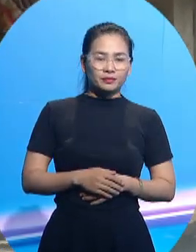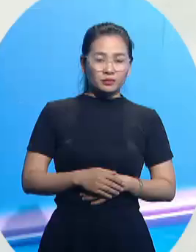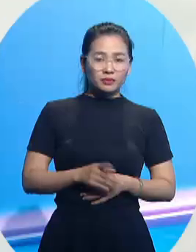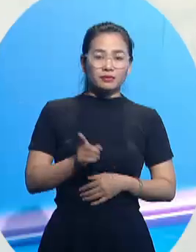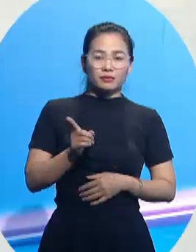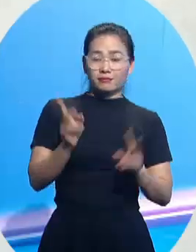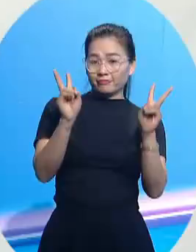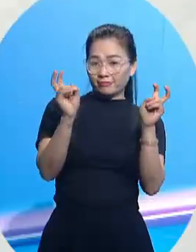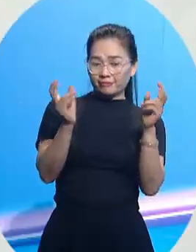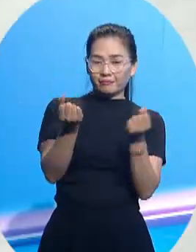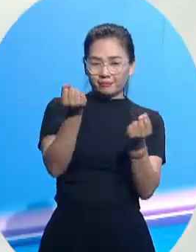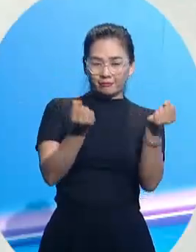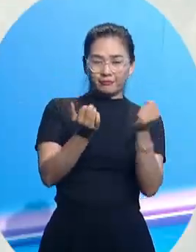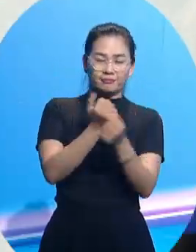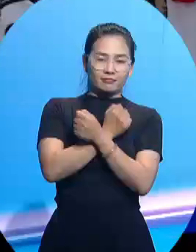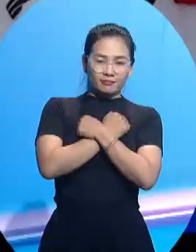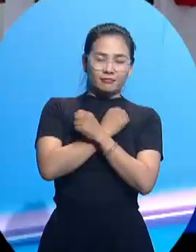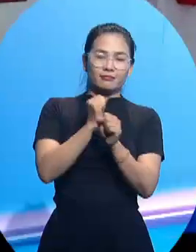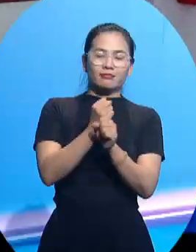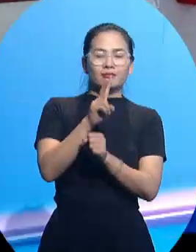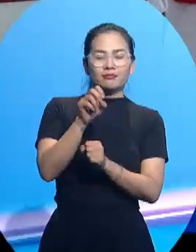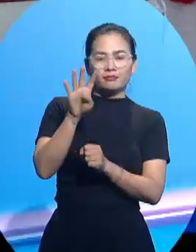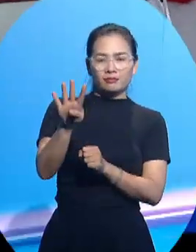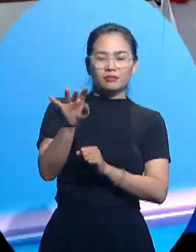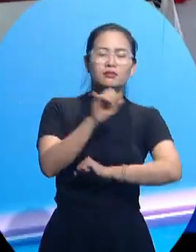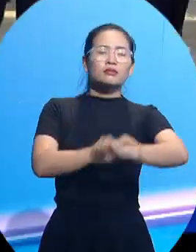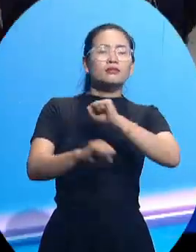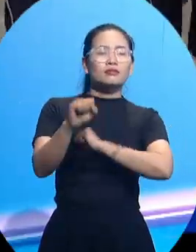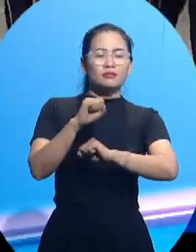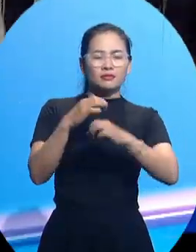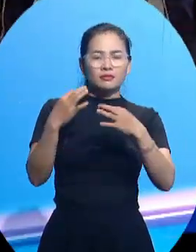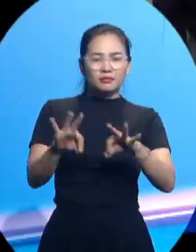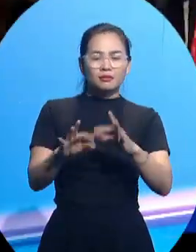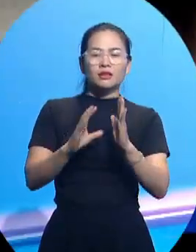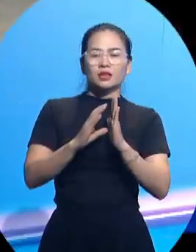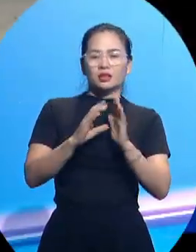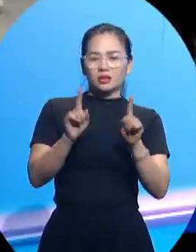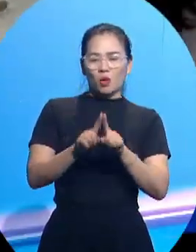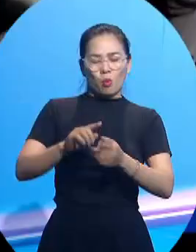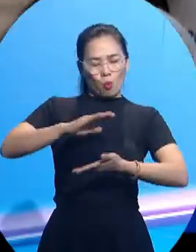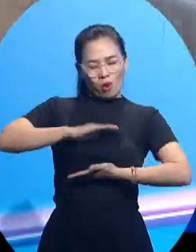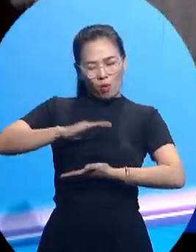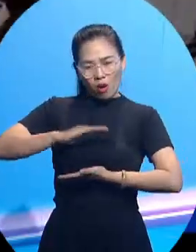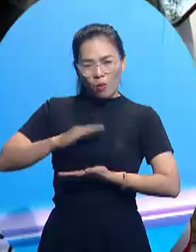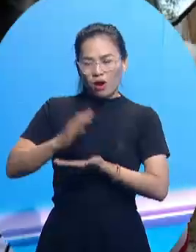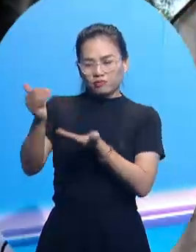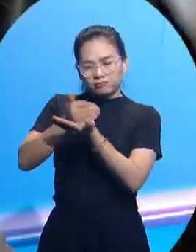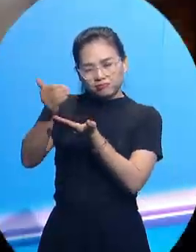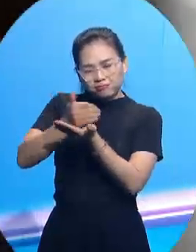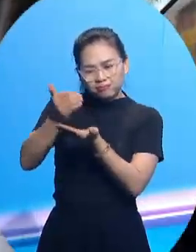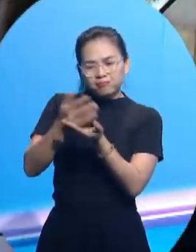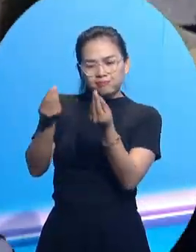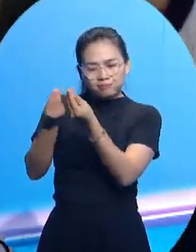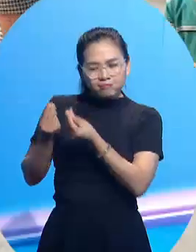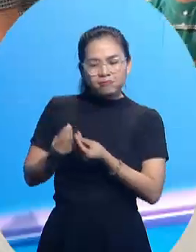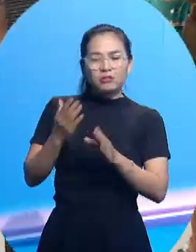Với tên gọi Chuyến xe yêu thương 2024, hoạt động không chỉ mang đến cho các bạn những phần quà từ nguồn quỹ quyên góp được trong các hoạt động do các em học